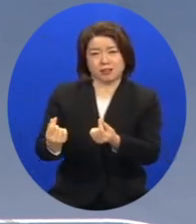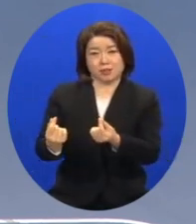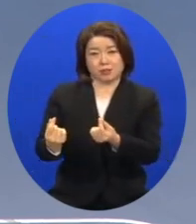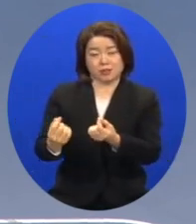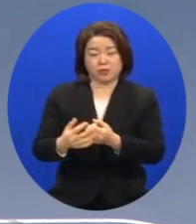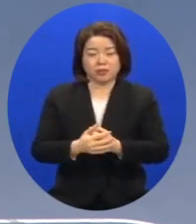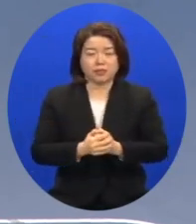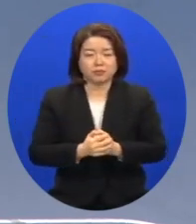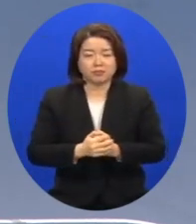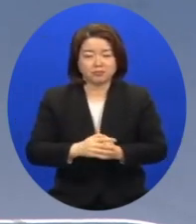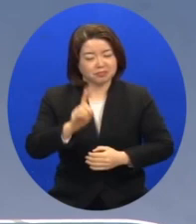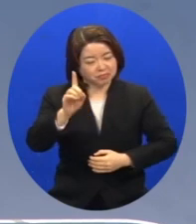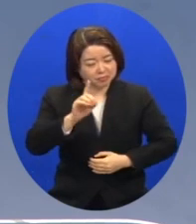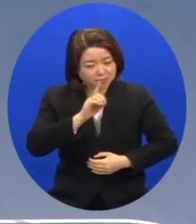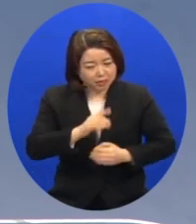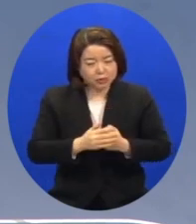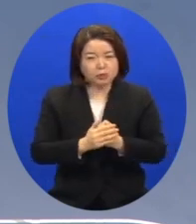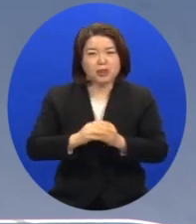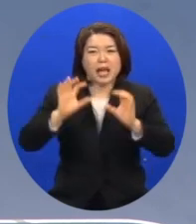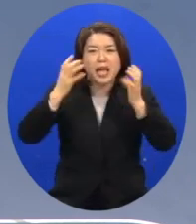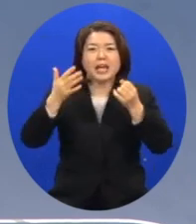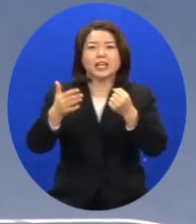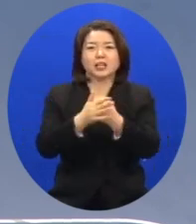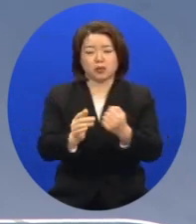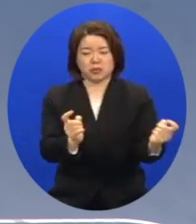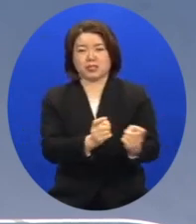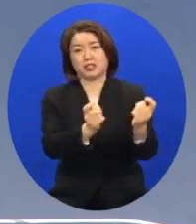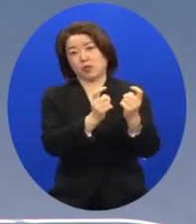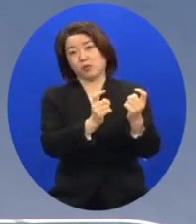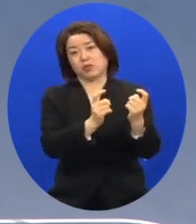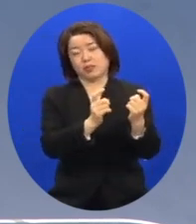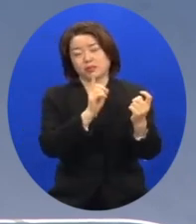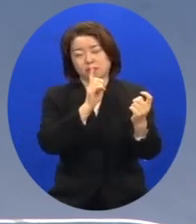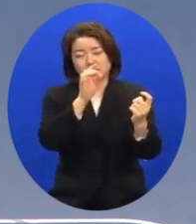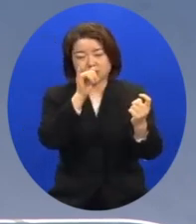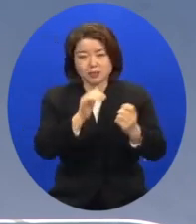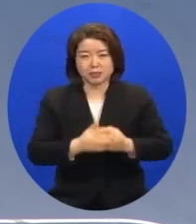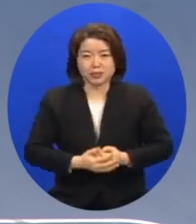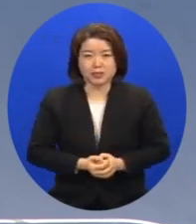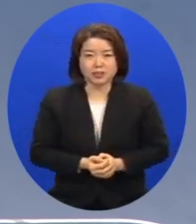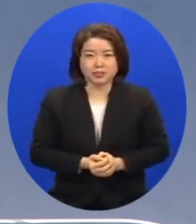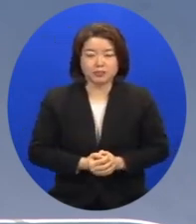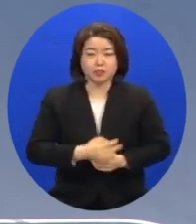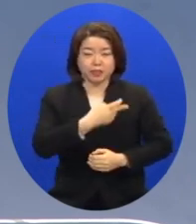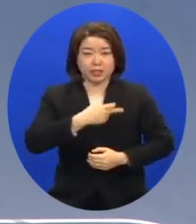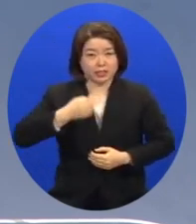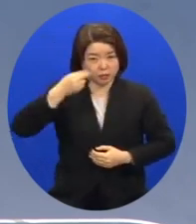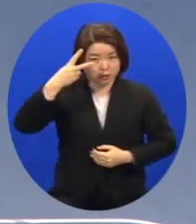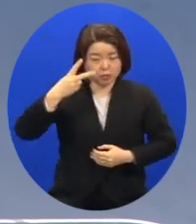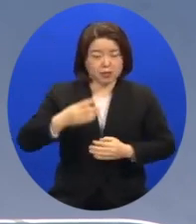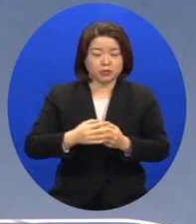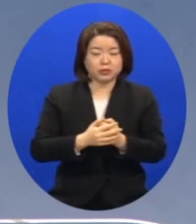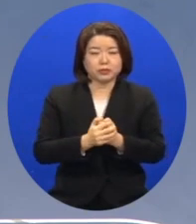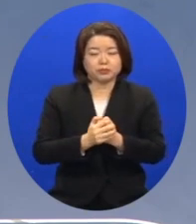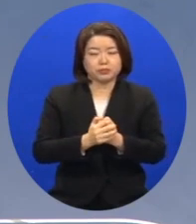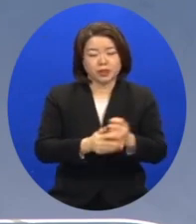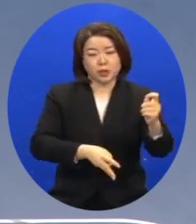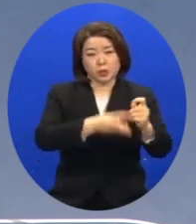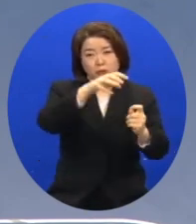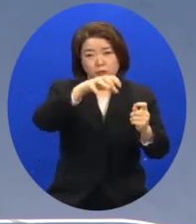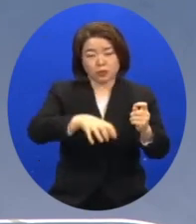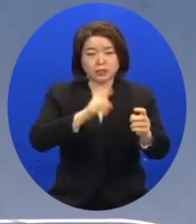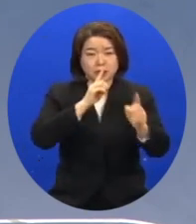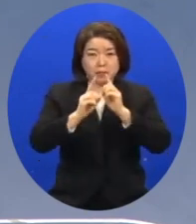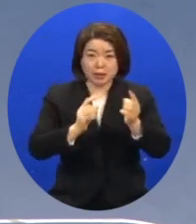한마디로 애들이 니까 싸운다는 거죠 사도 바울은 고린도 교회에서 말씀을 전할 때 에